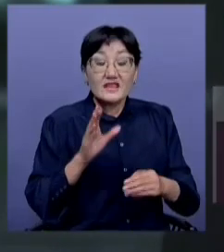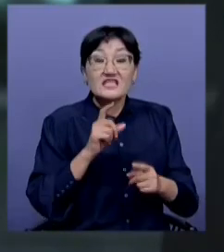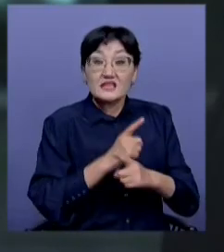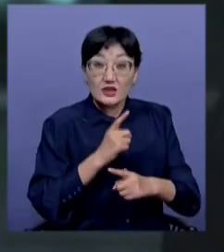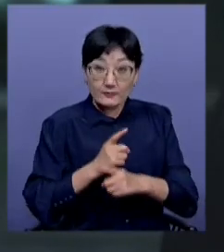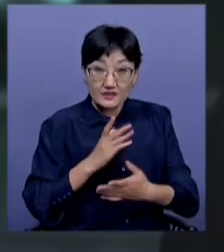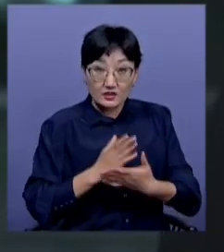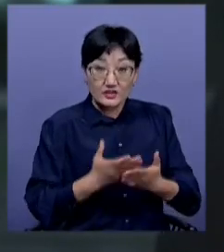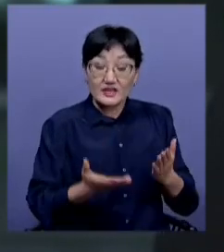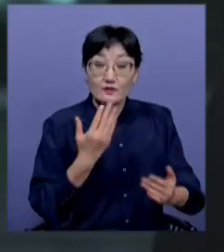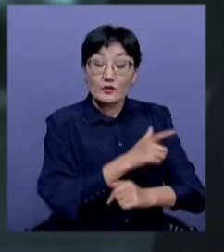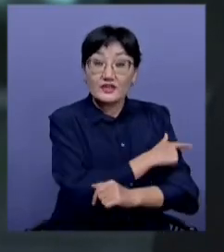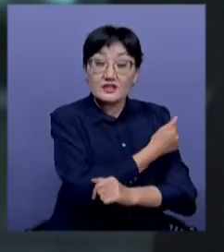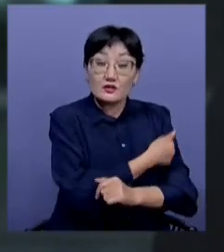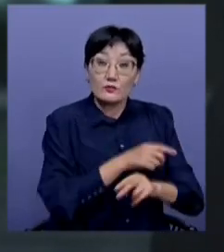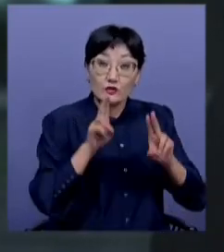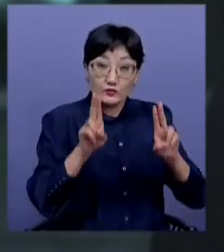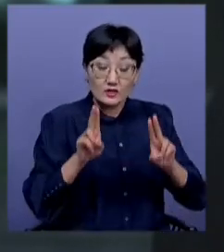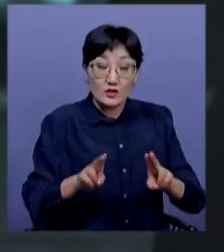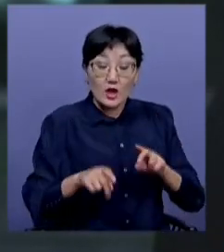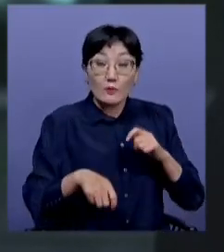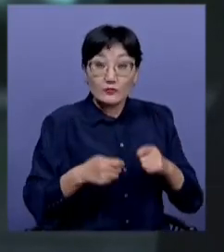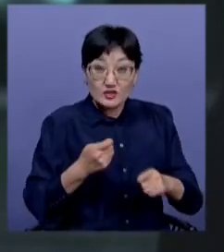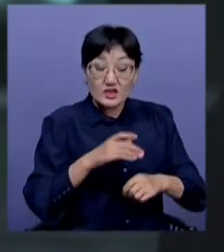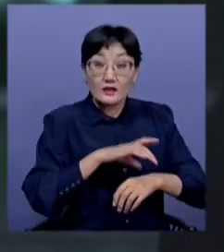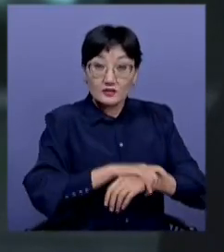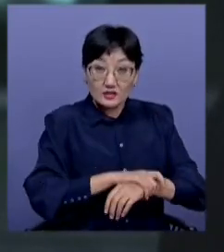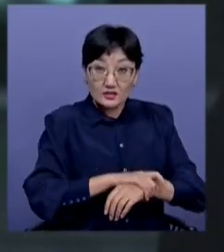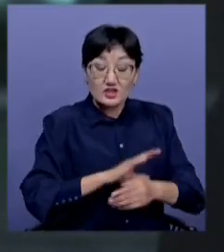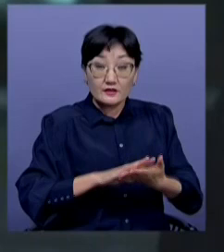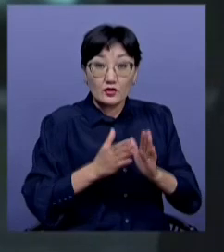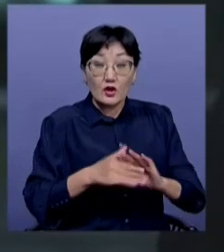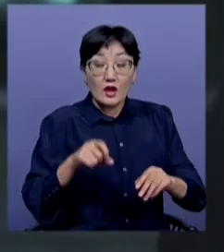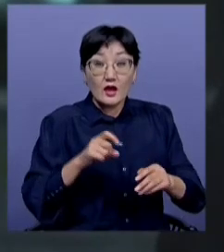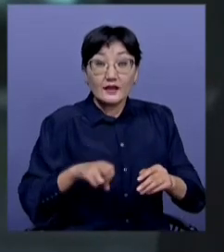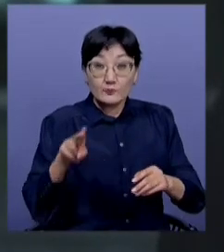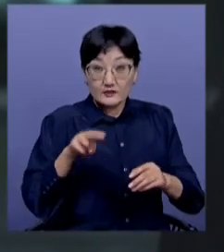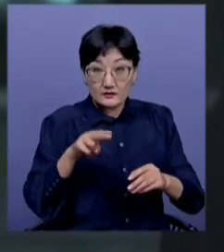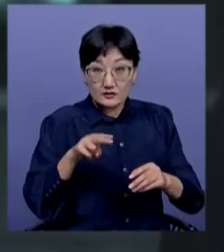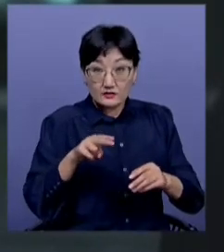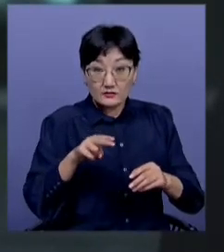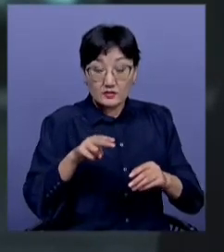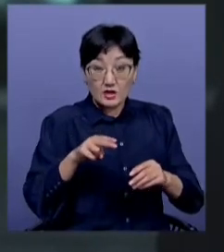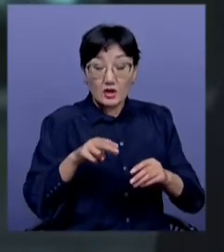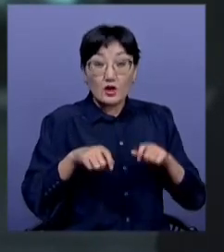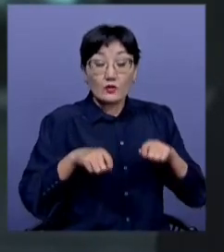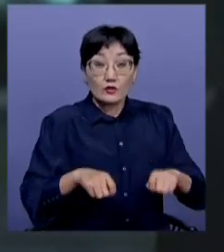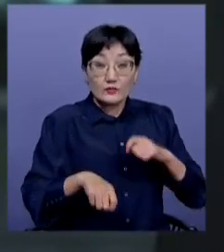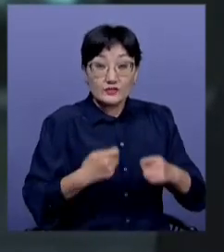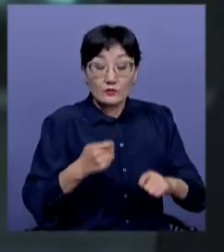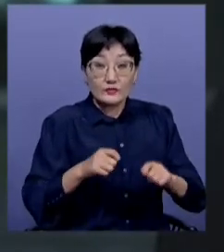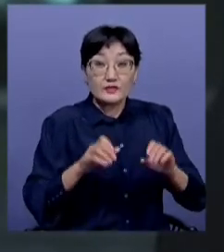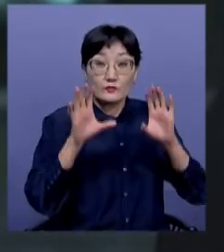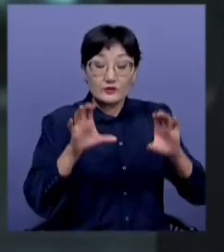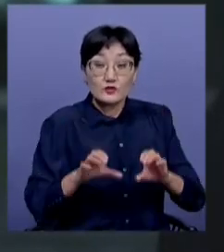Егер санитарлық эпидемиологиялық құқық бұзушылықтар анықталатын болса, әкімшілік құқық бұзушылық туралы